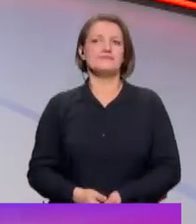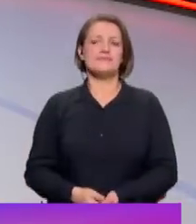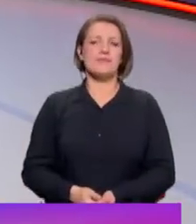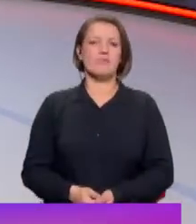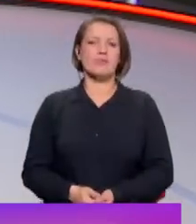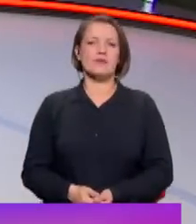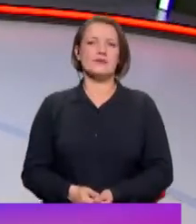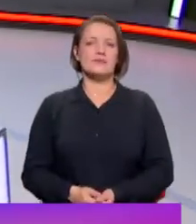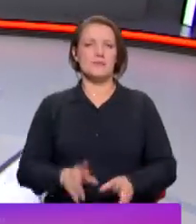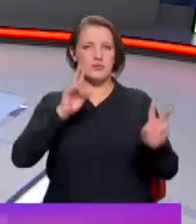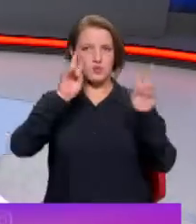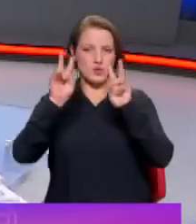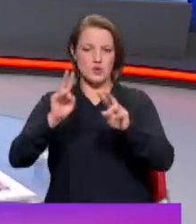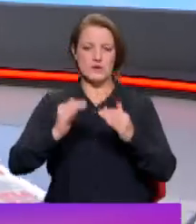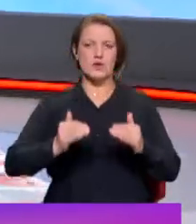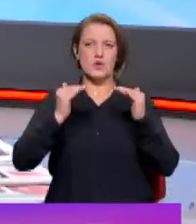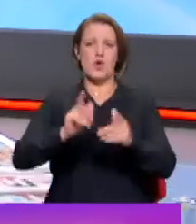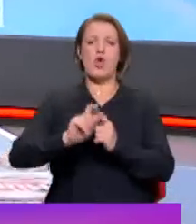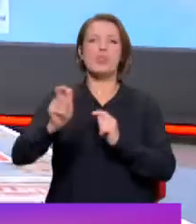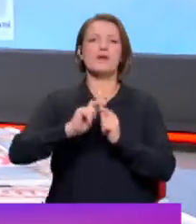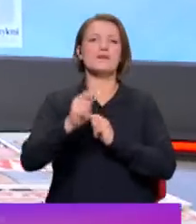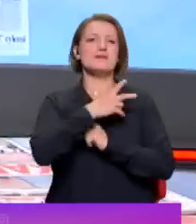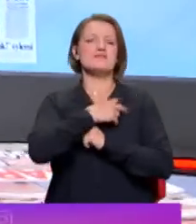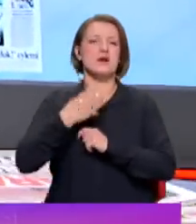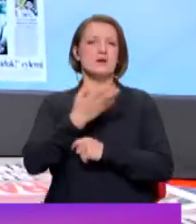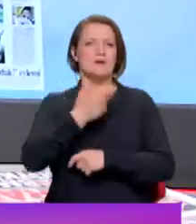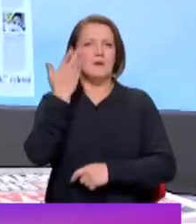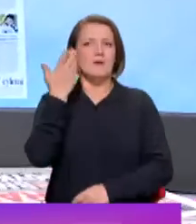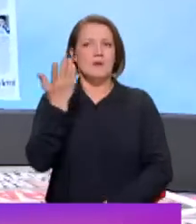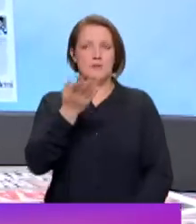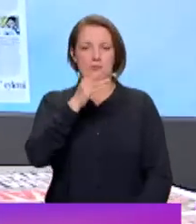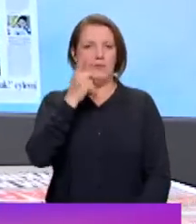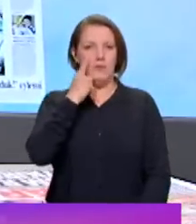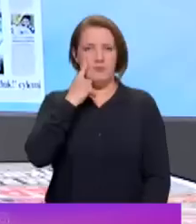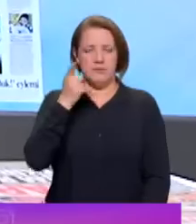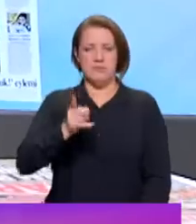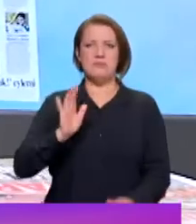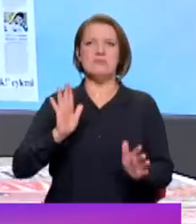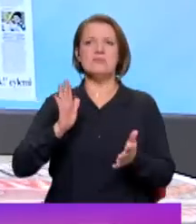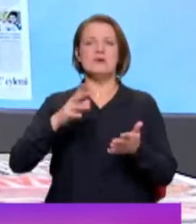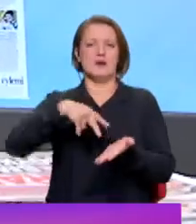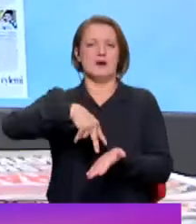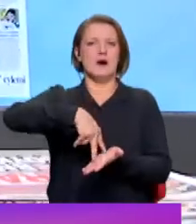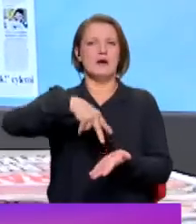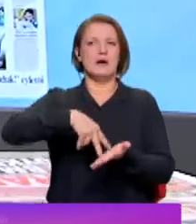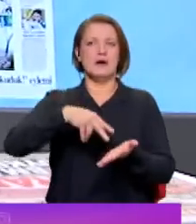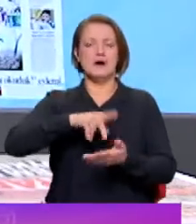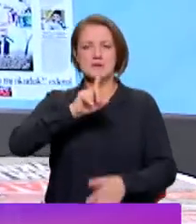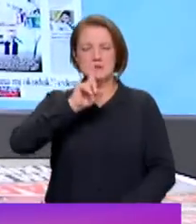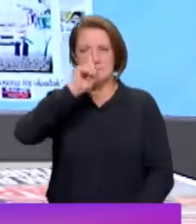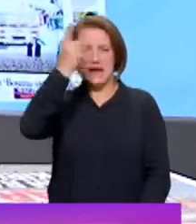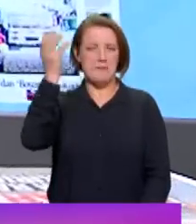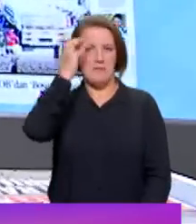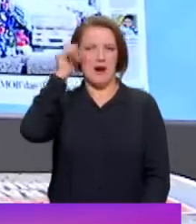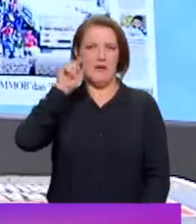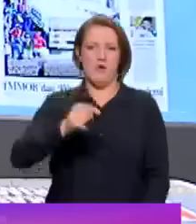baksın görünenin ötesinde Ödediğimiz vergiler sevgili izleyenler Devleti ayakta tutan yegane ve başlıca